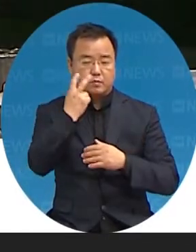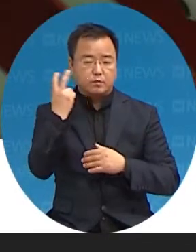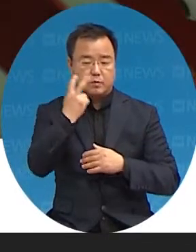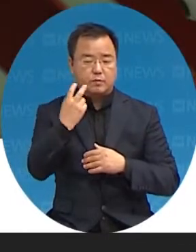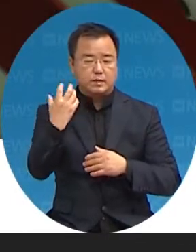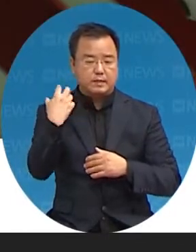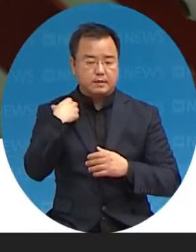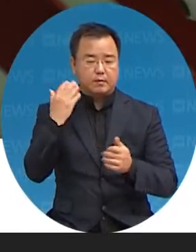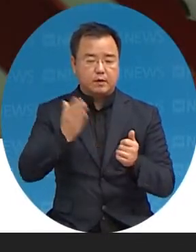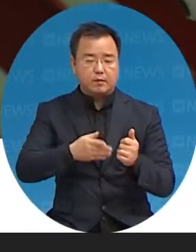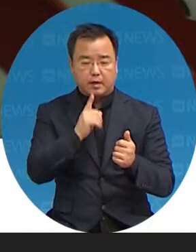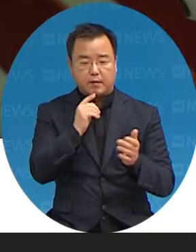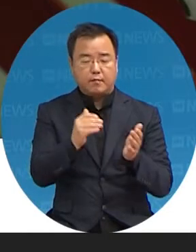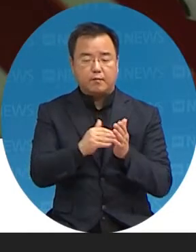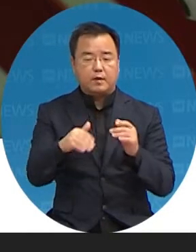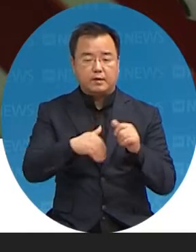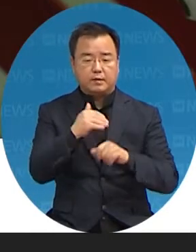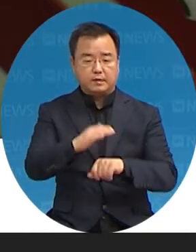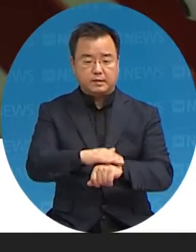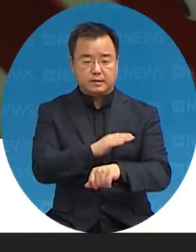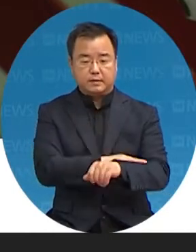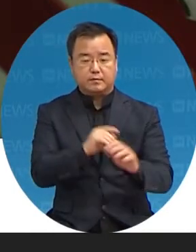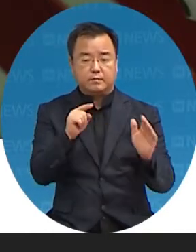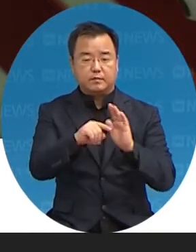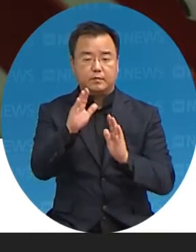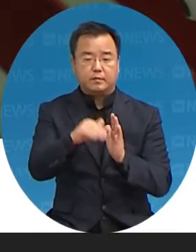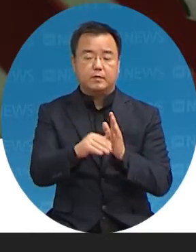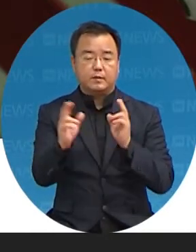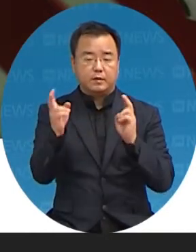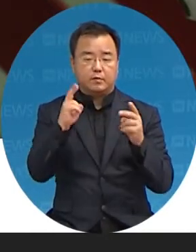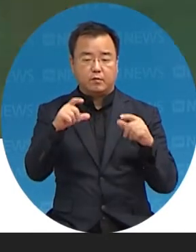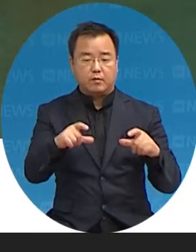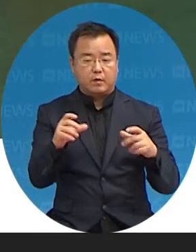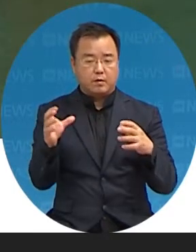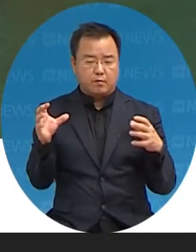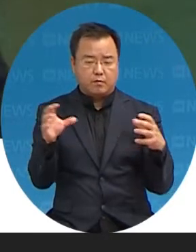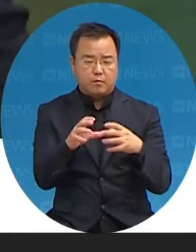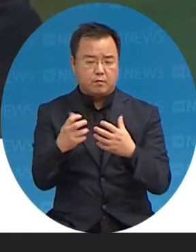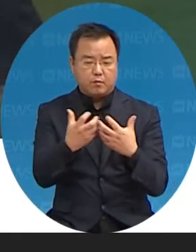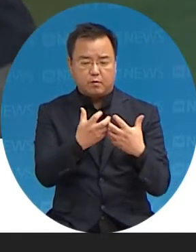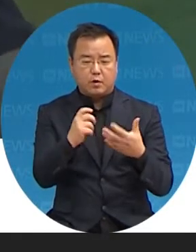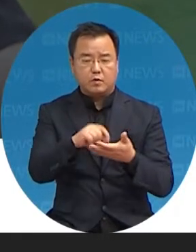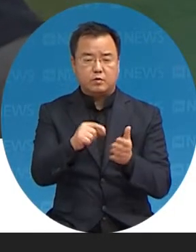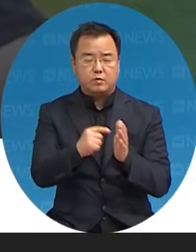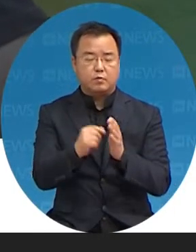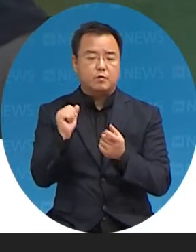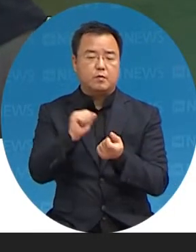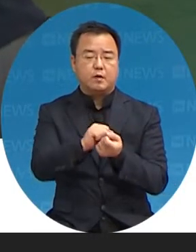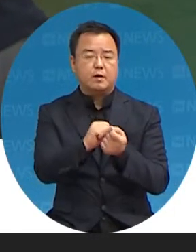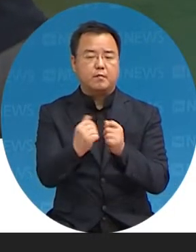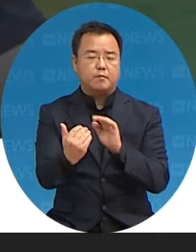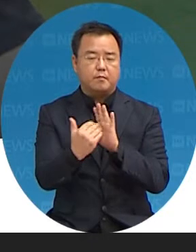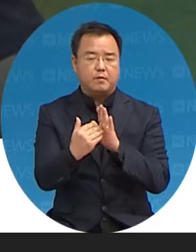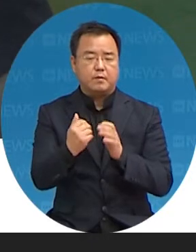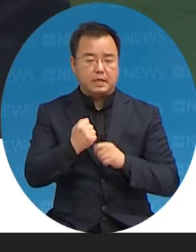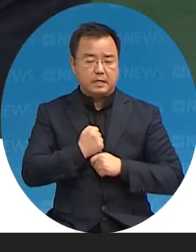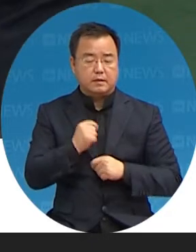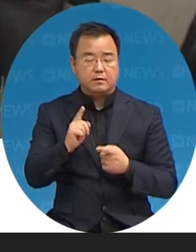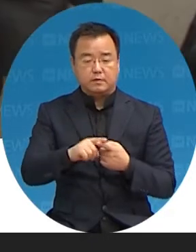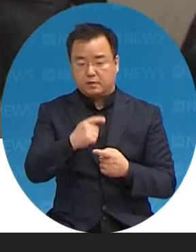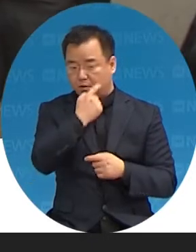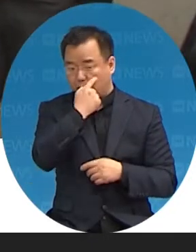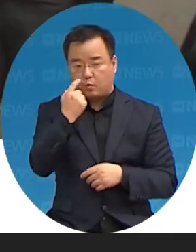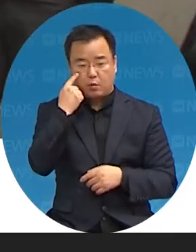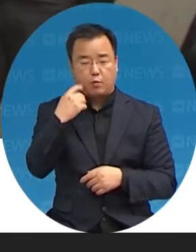했고요 또 현장 실습을 나갈 때는 사업장의 밀집도 그리고 방역 수칙 을 준수하는 지를 확인하고 또